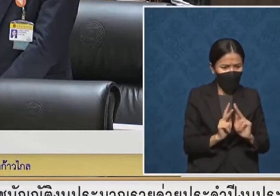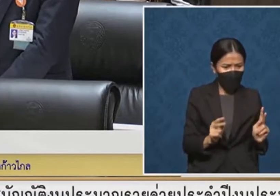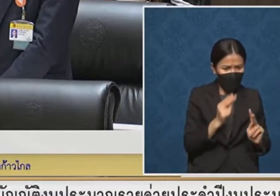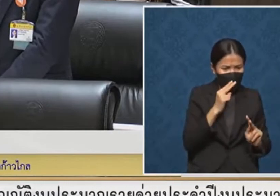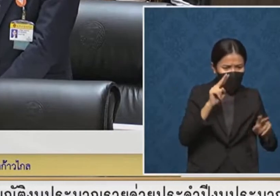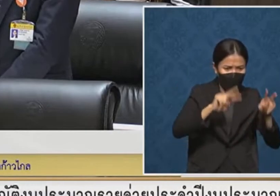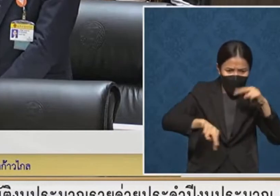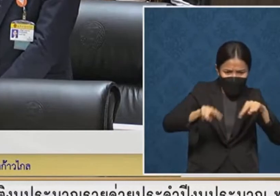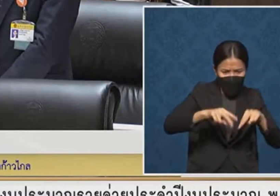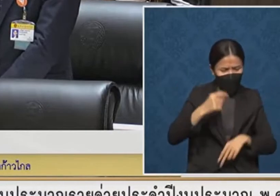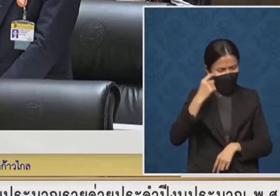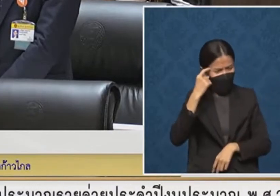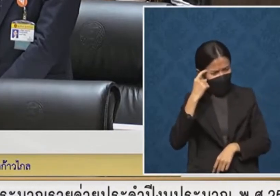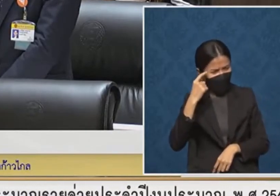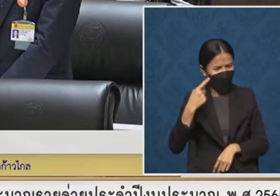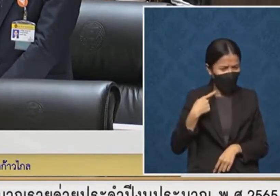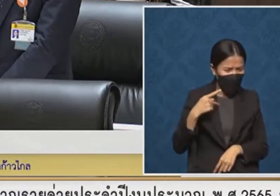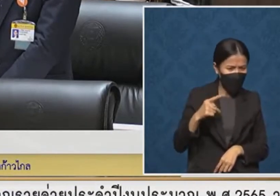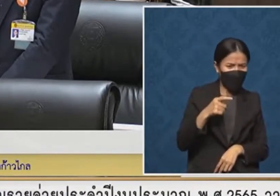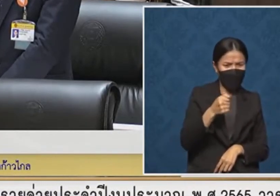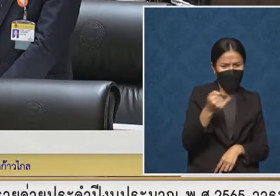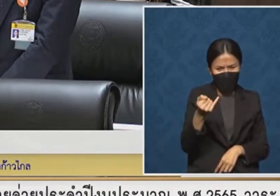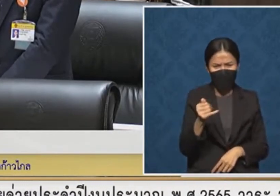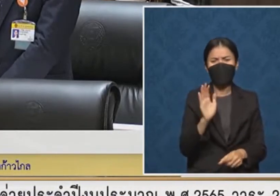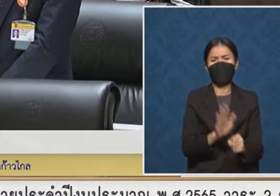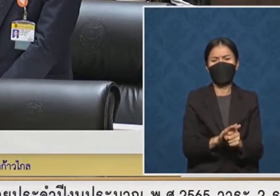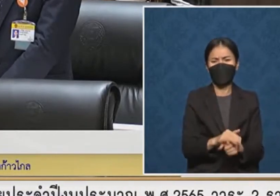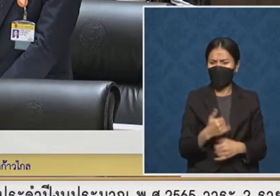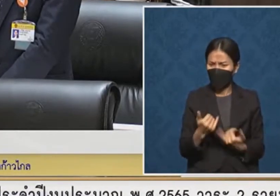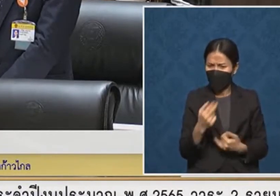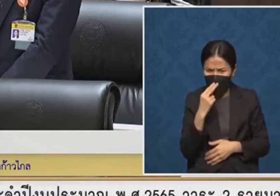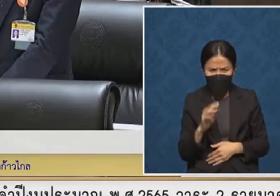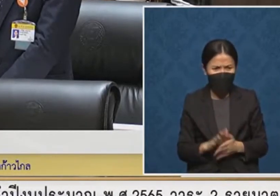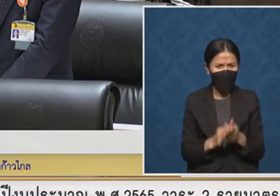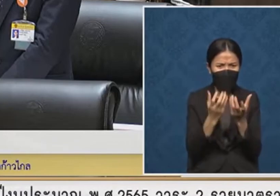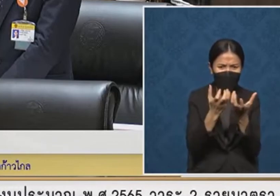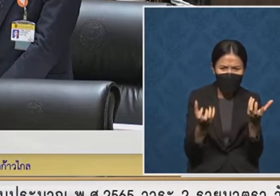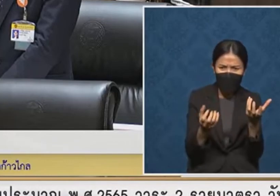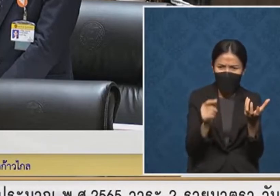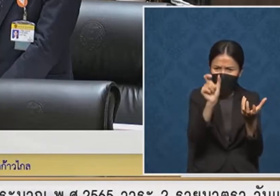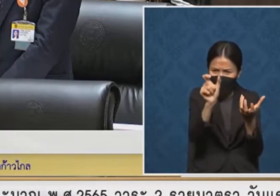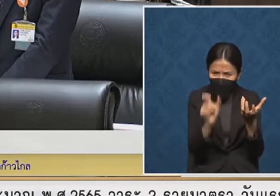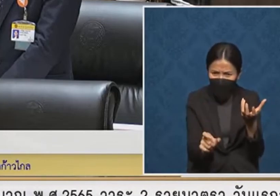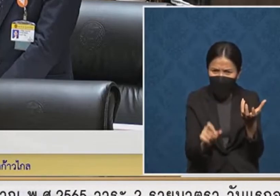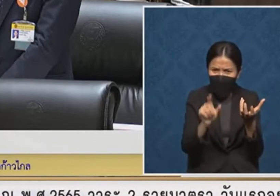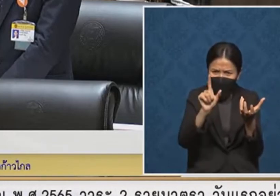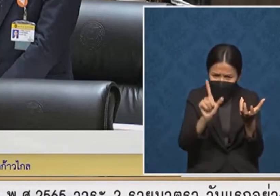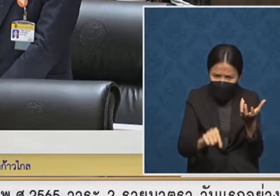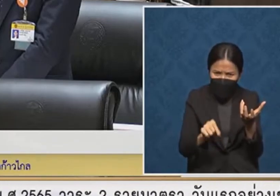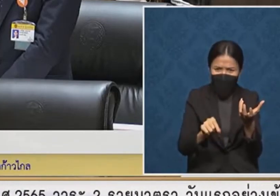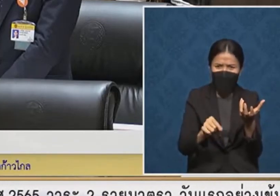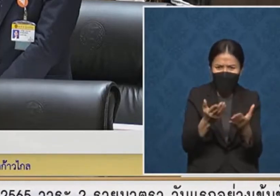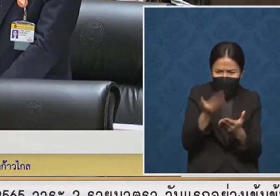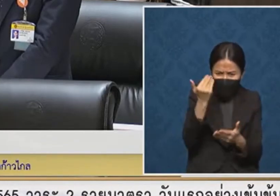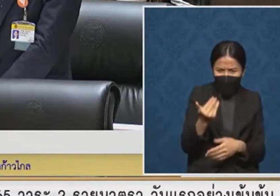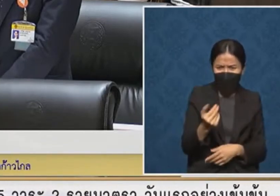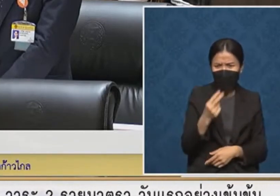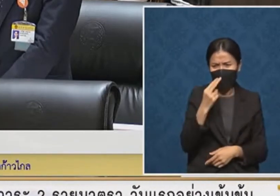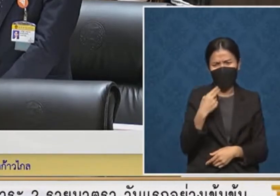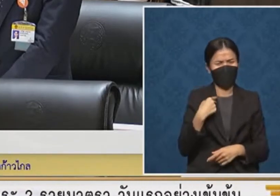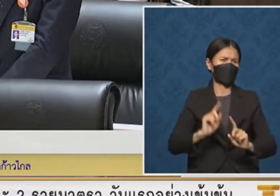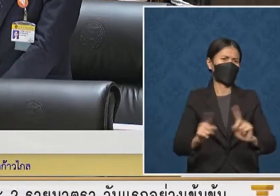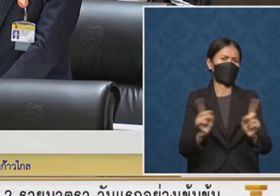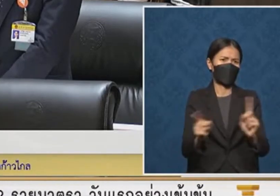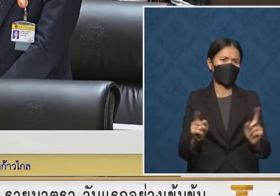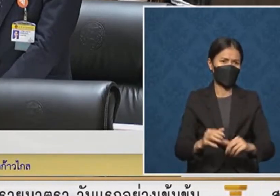บนั่นคือหน้าทขกมาถึงหลัมาาการของราค pięk ไมอเปลาหลงมาตรานี้